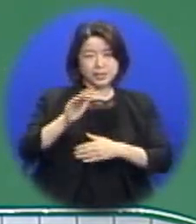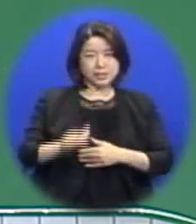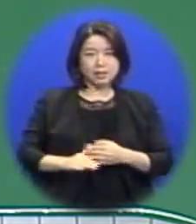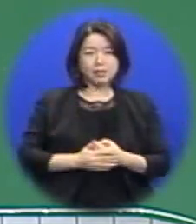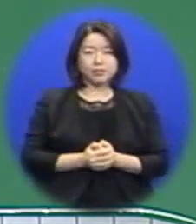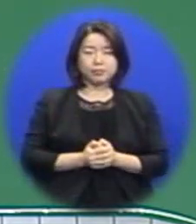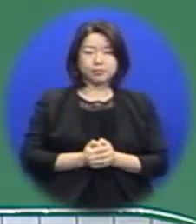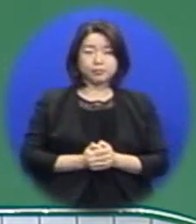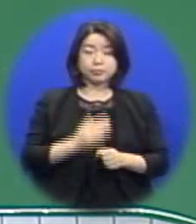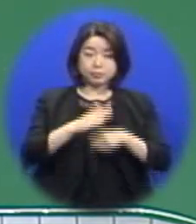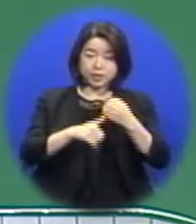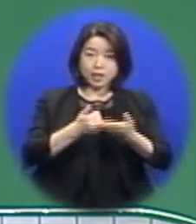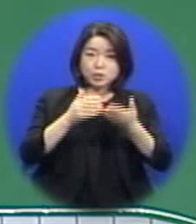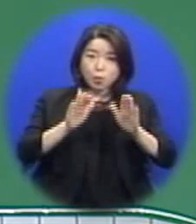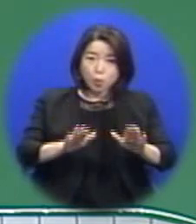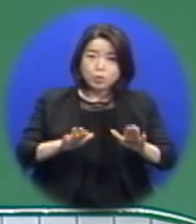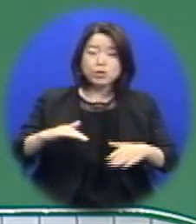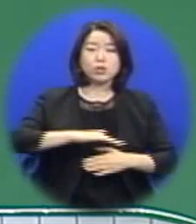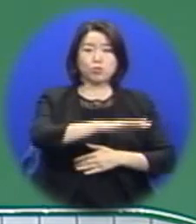하나님은 오늘 우리에게